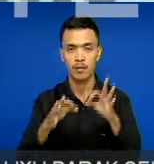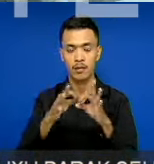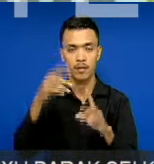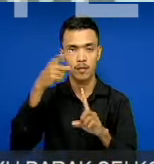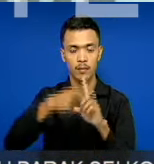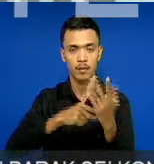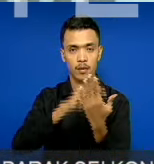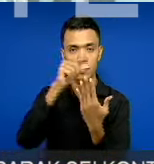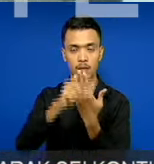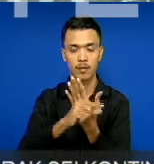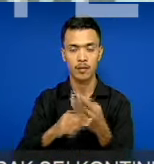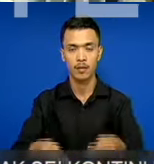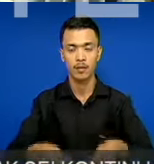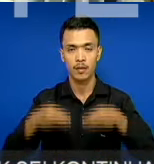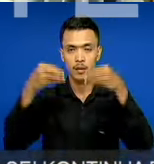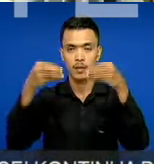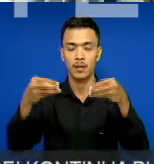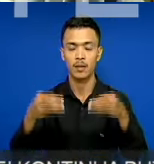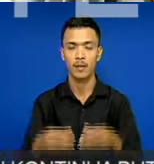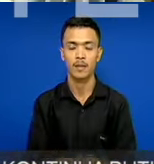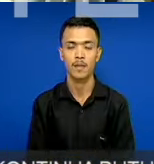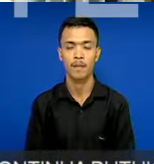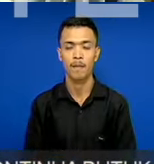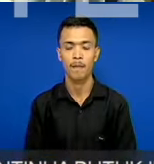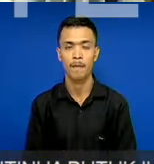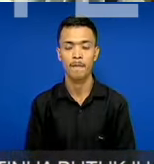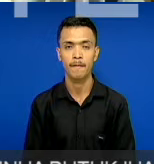buat entrega. Si, ami se garante kata Agustus se entrega.